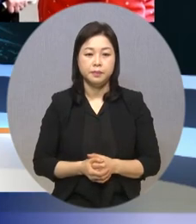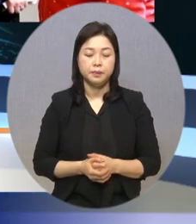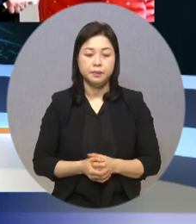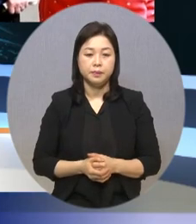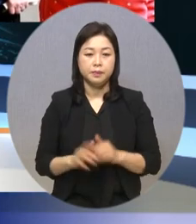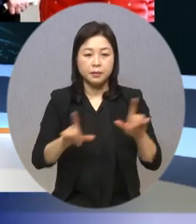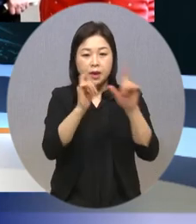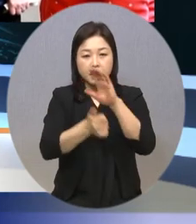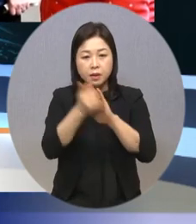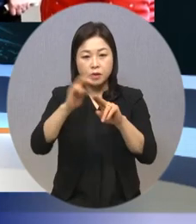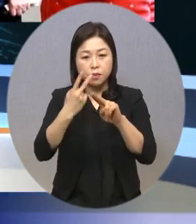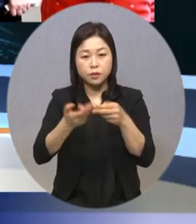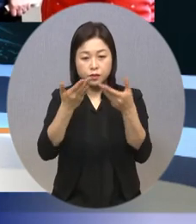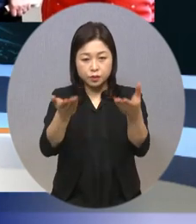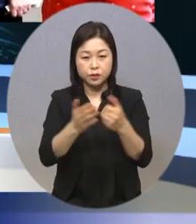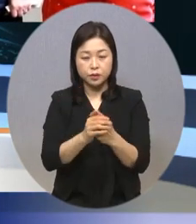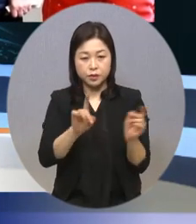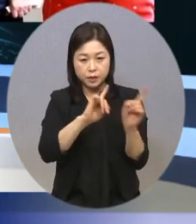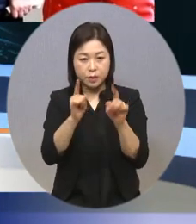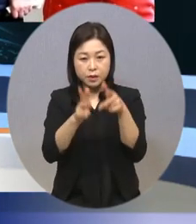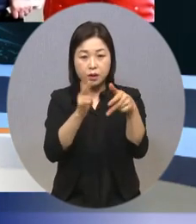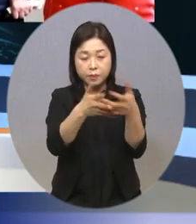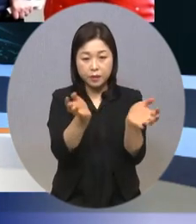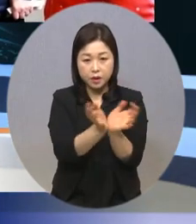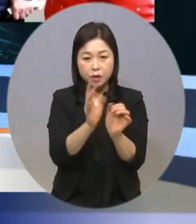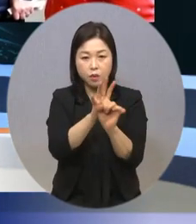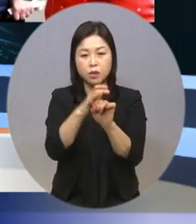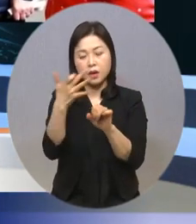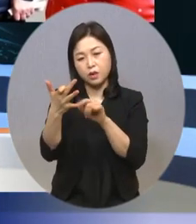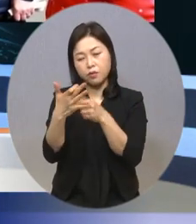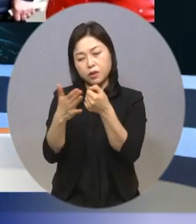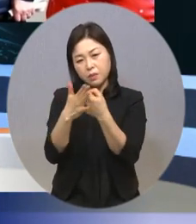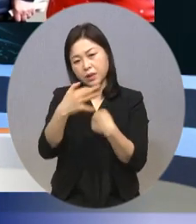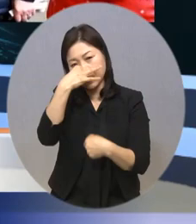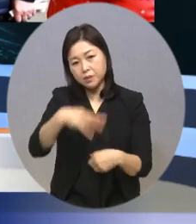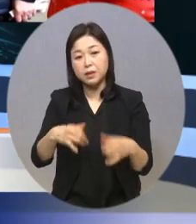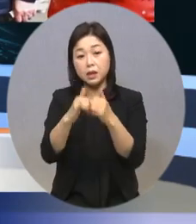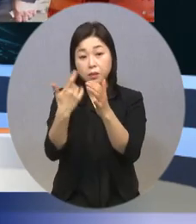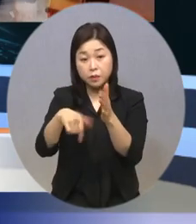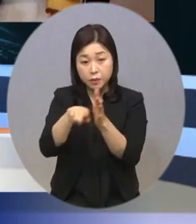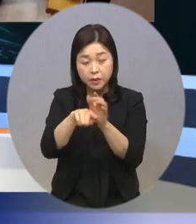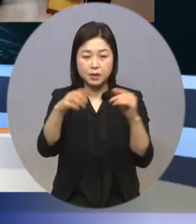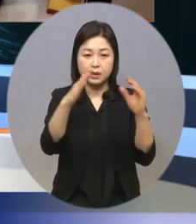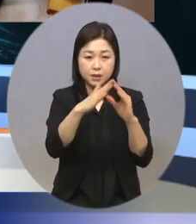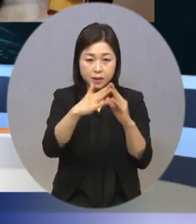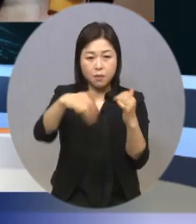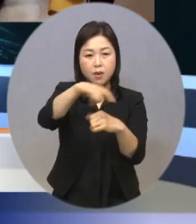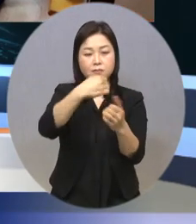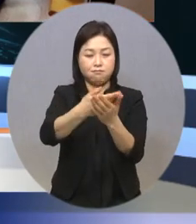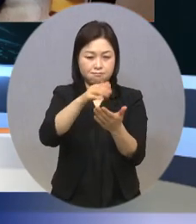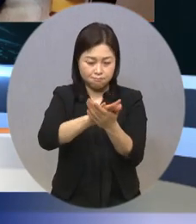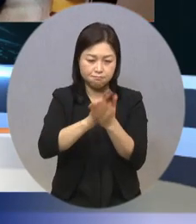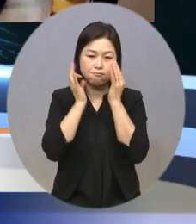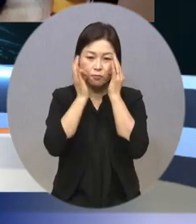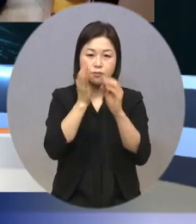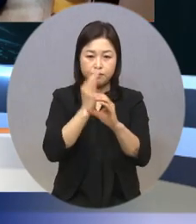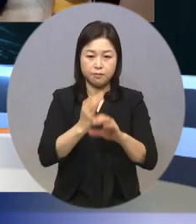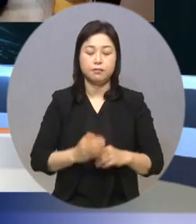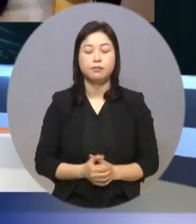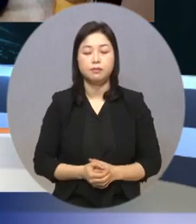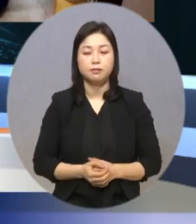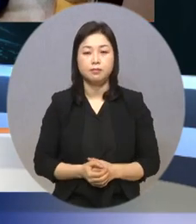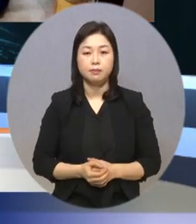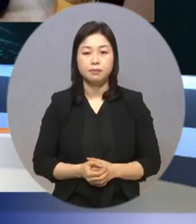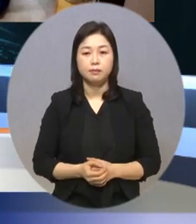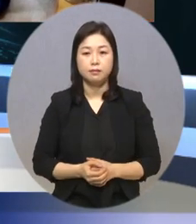삶의 희망을 선물하는 자활사업단이 코로나19로 힘든 이웃들을 위해 주거환경 개선에 앞장서고 있습니다.